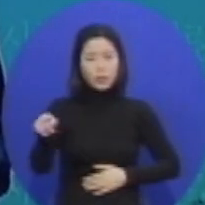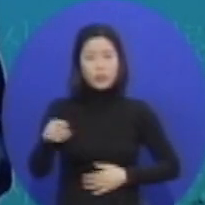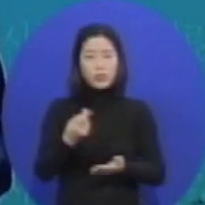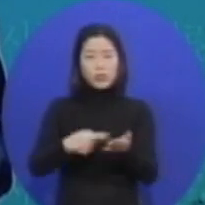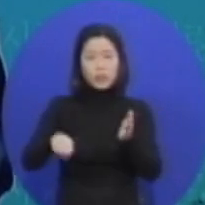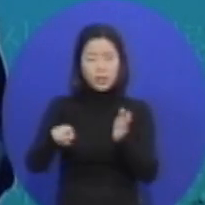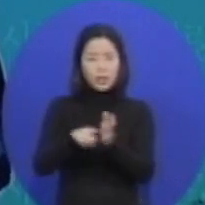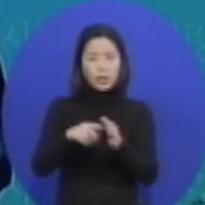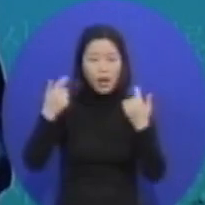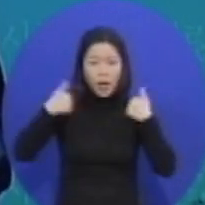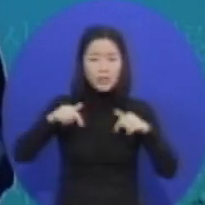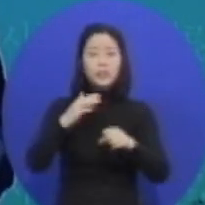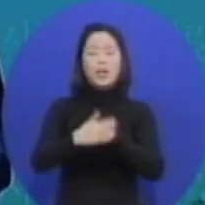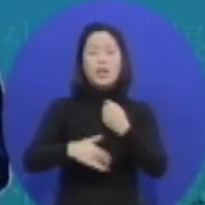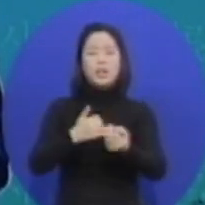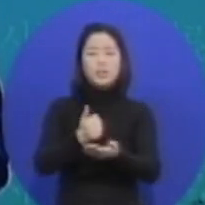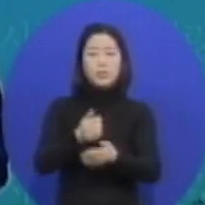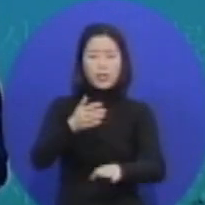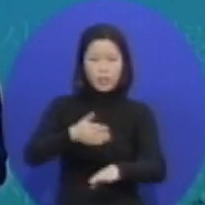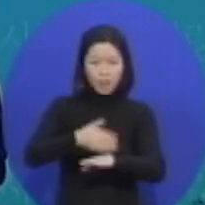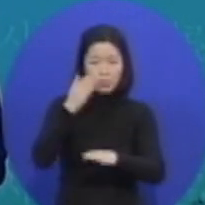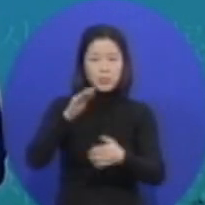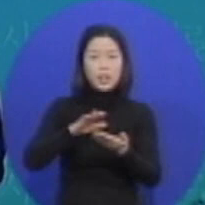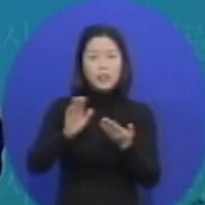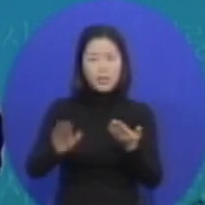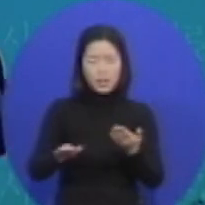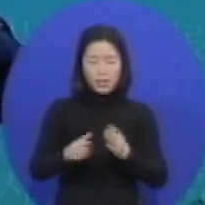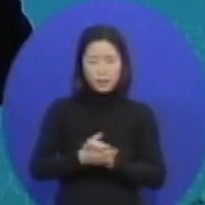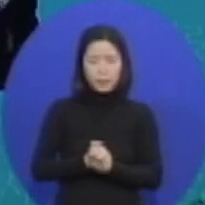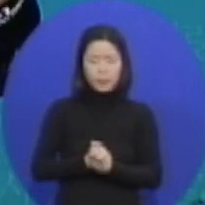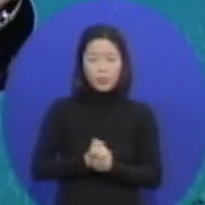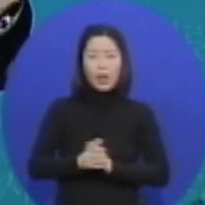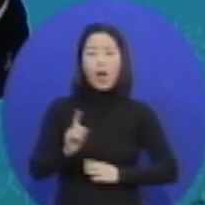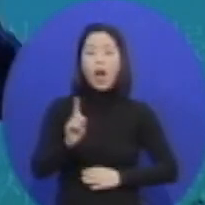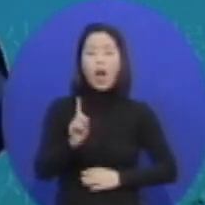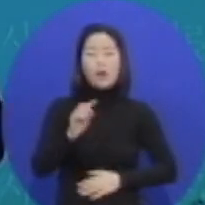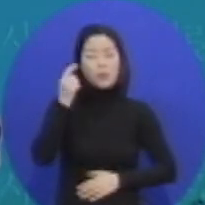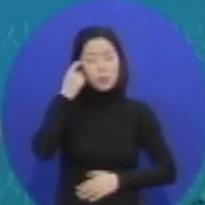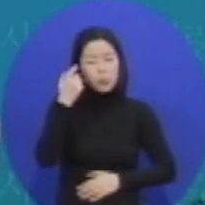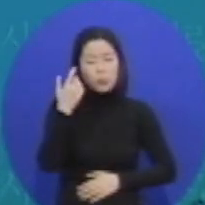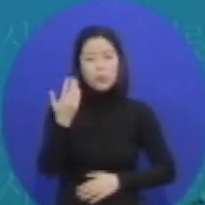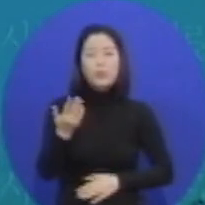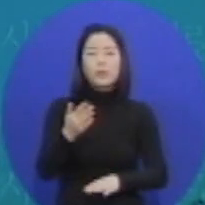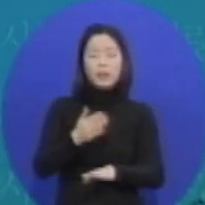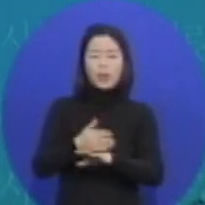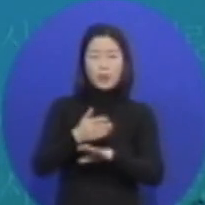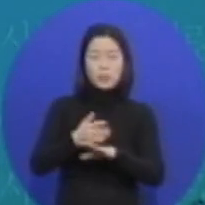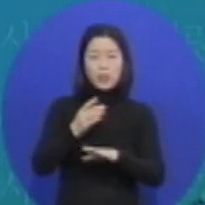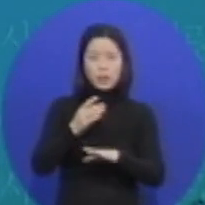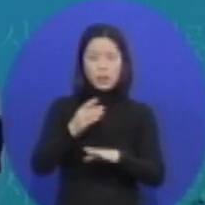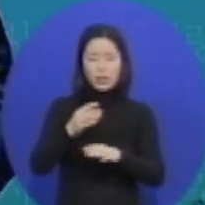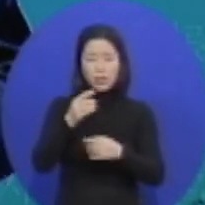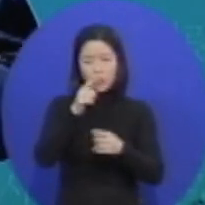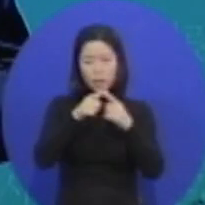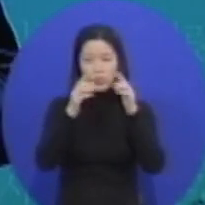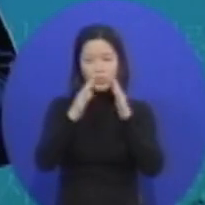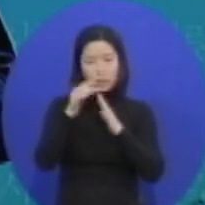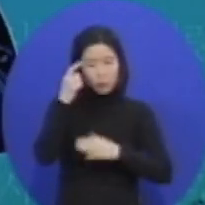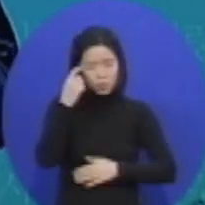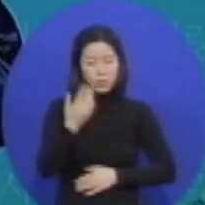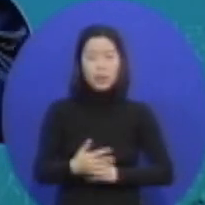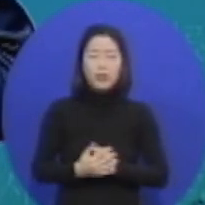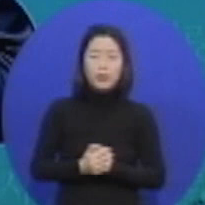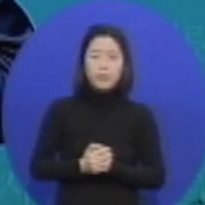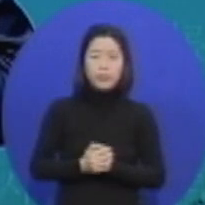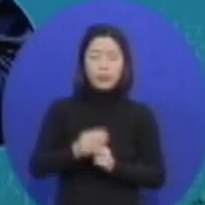하나님께 감사한다 그랬어요 아니 뭘 감사할 게 있는 교회요 근데 사도 바울은